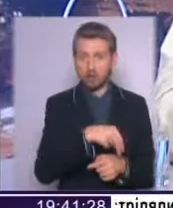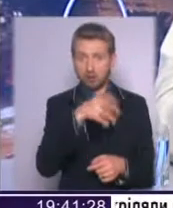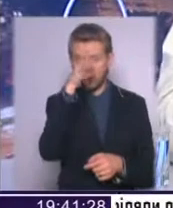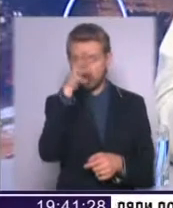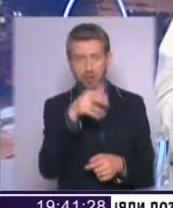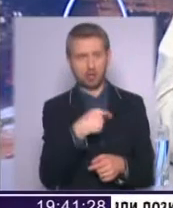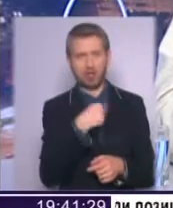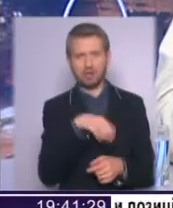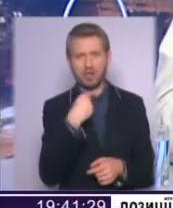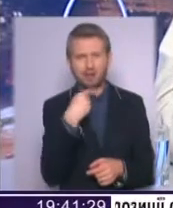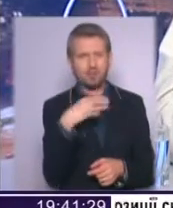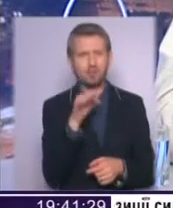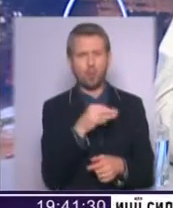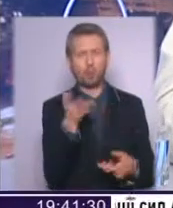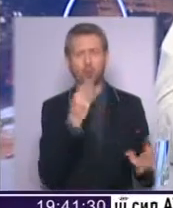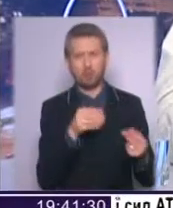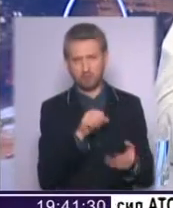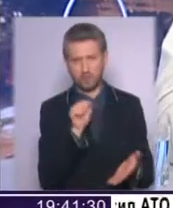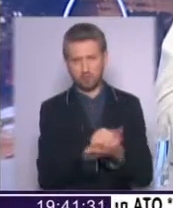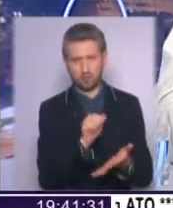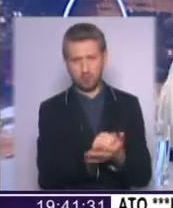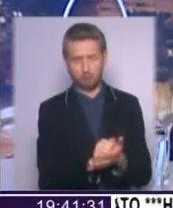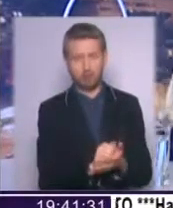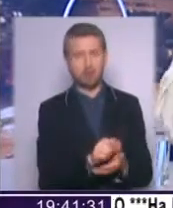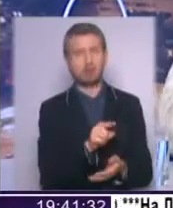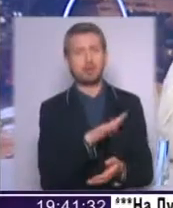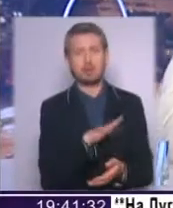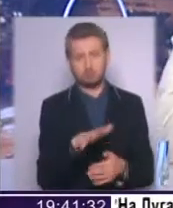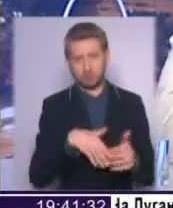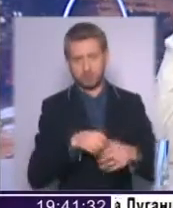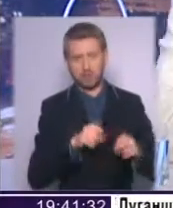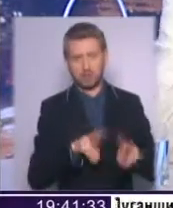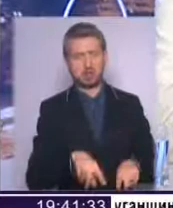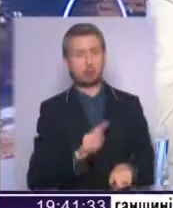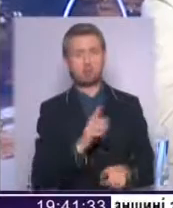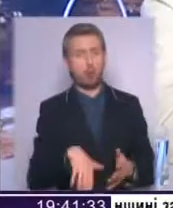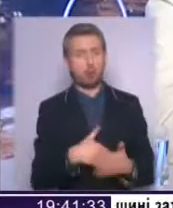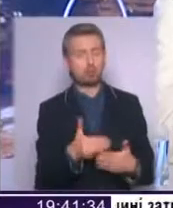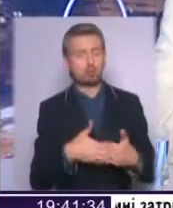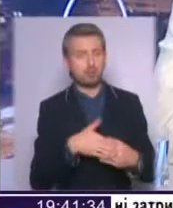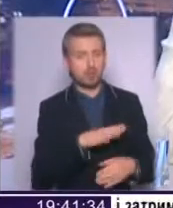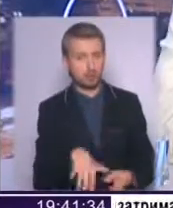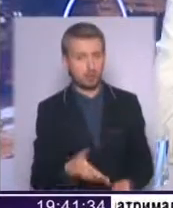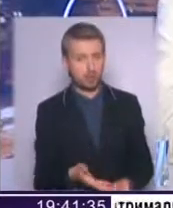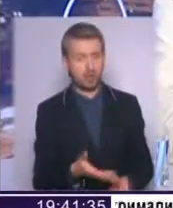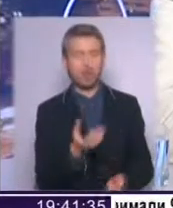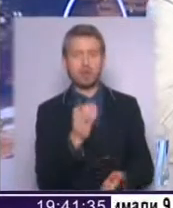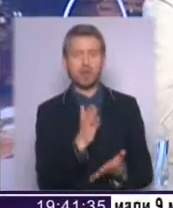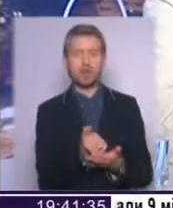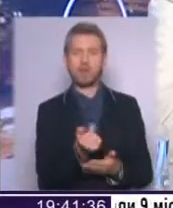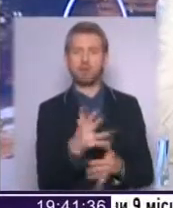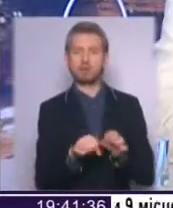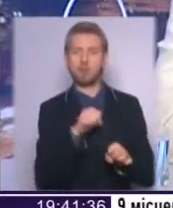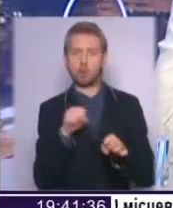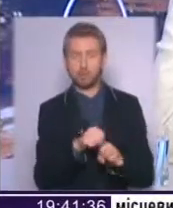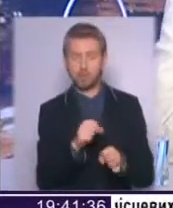що навіть не були спеціалістами. Звідки взялися ті дипломи і що дотепер не покарані. Більше того, є ряд порушень